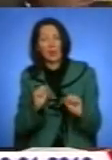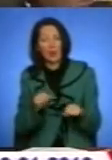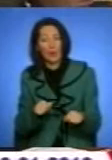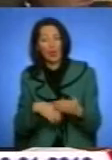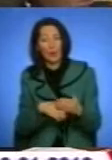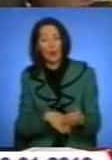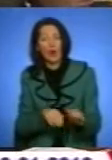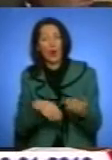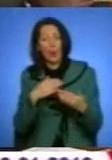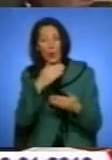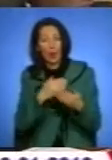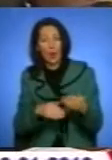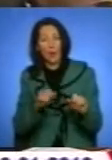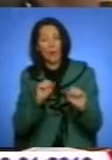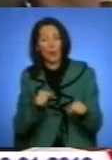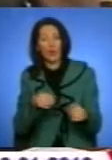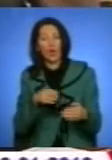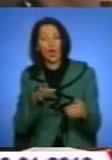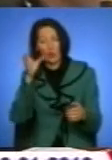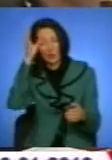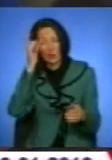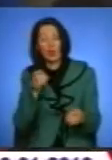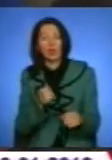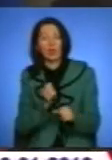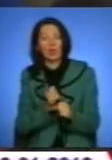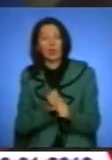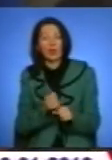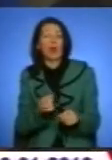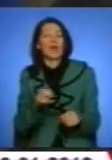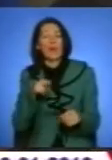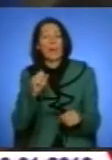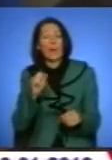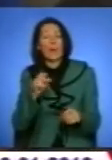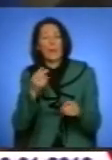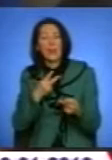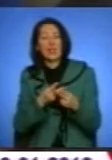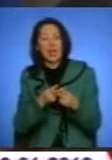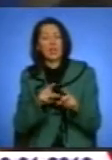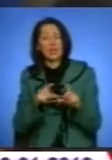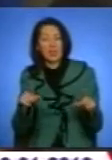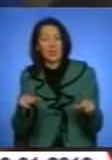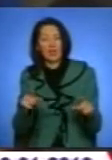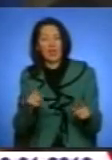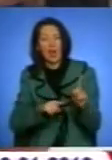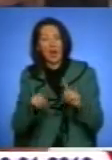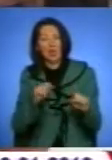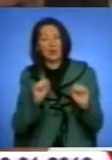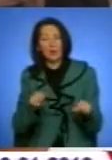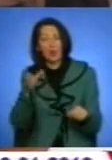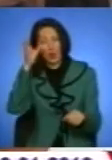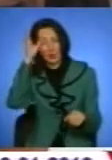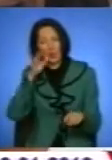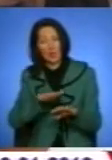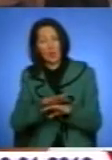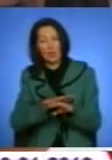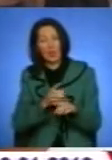Програма правової освіти діє і в пенітенціарних закладах. Міжвідомча координаційно-методична рада з правової освіти населення цьогоріч